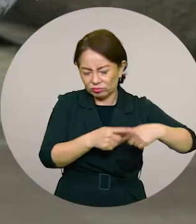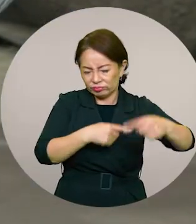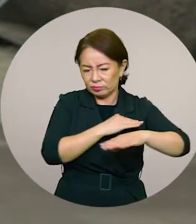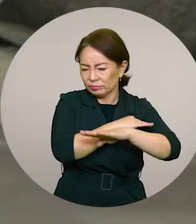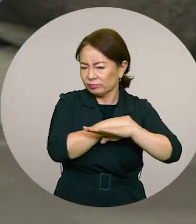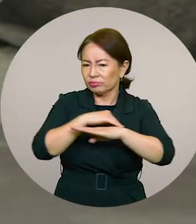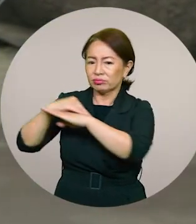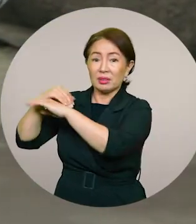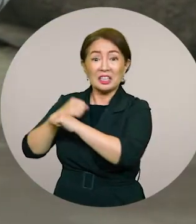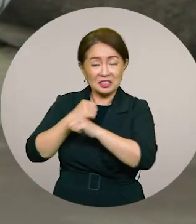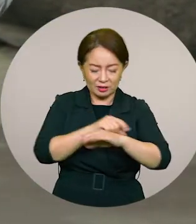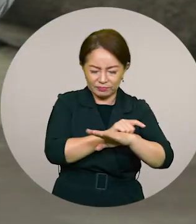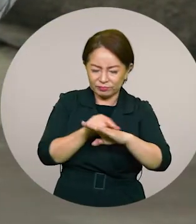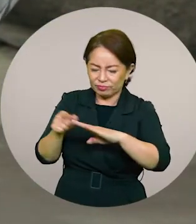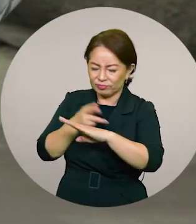ажиллана.